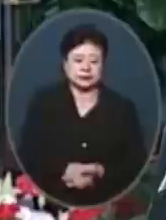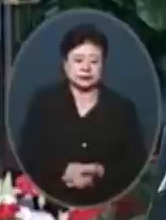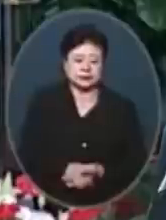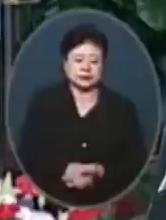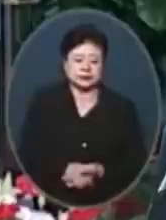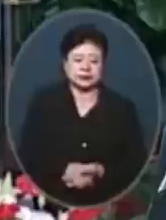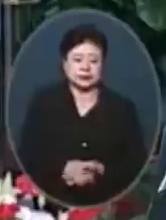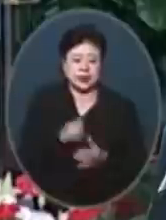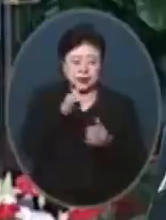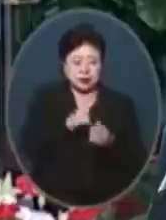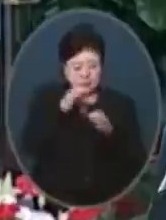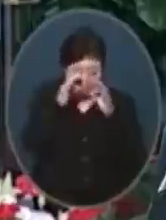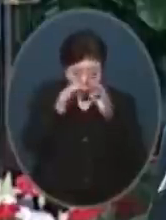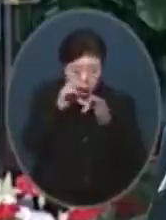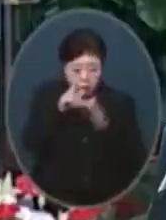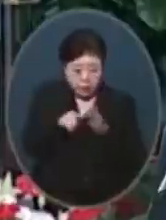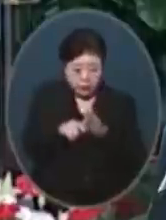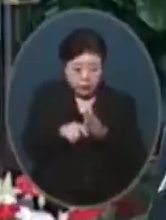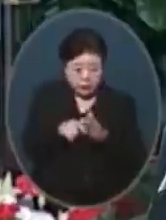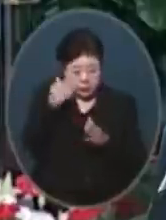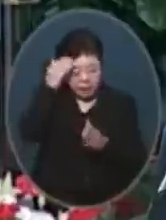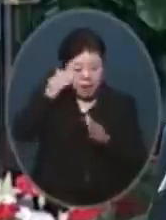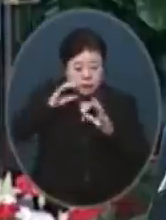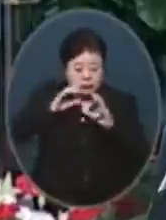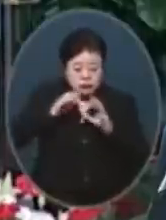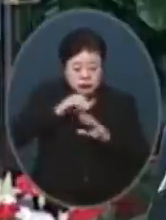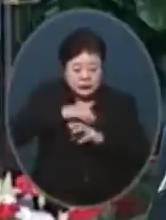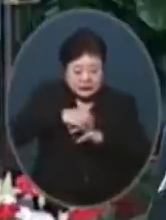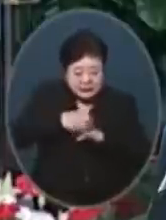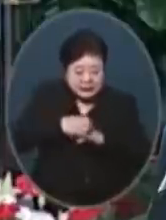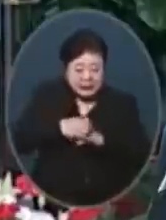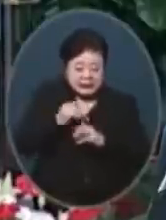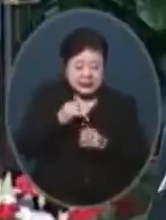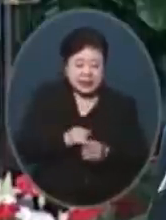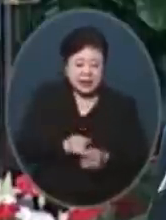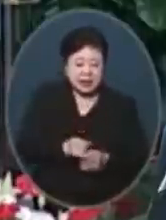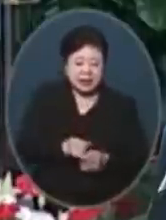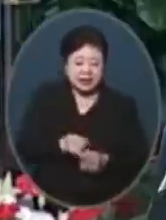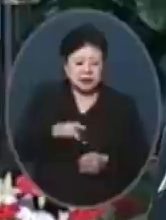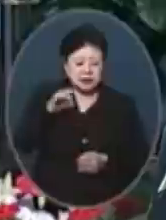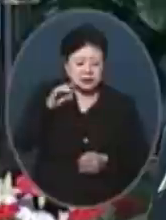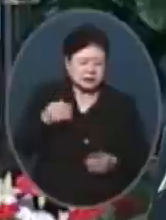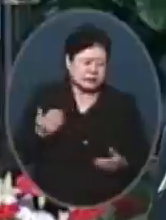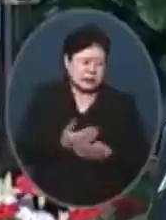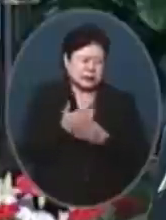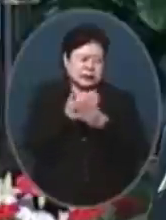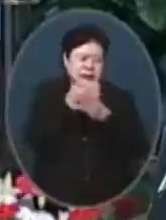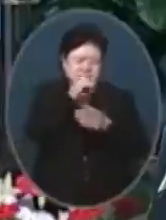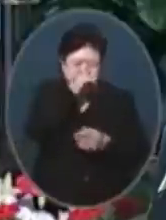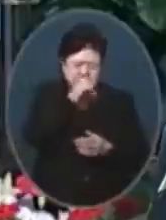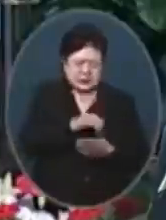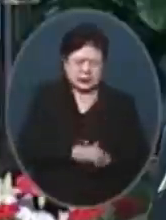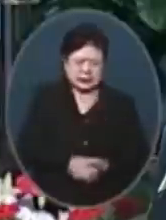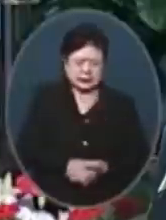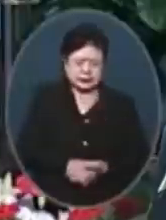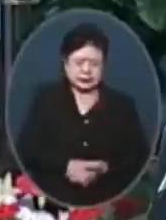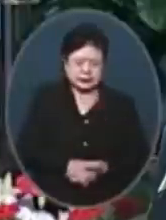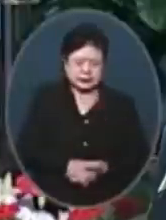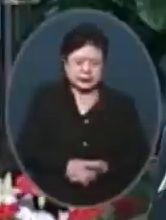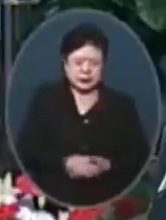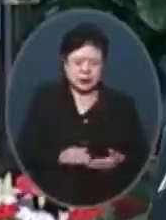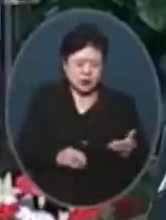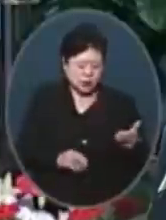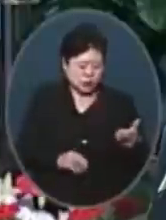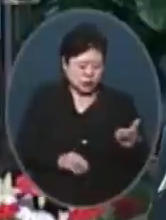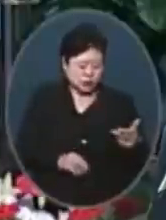우리가 역사를 보면 우리나라는 세계사에 유례없는 성장을 이루었습니다. 6.25